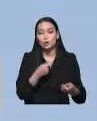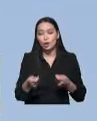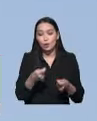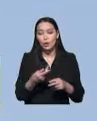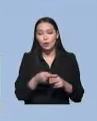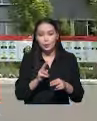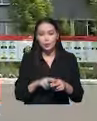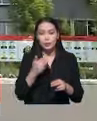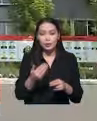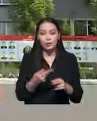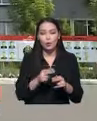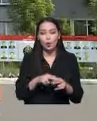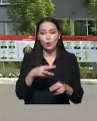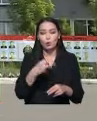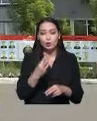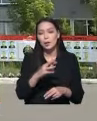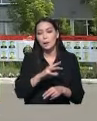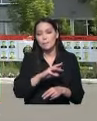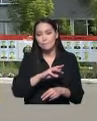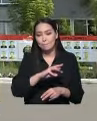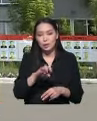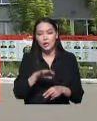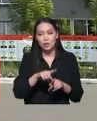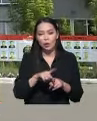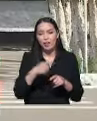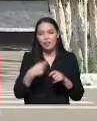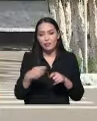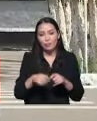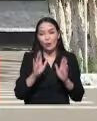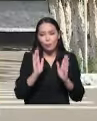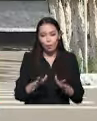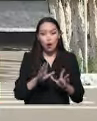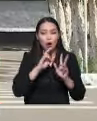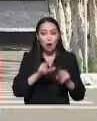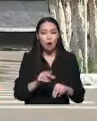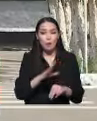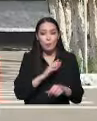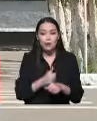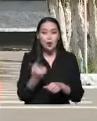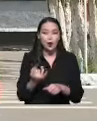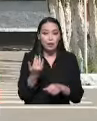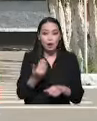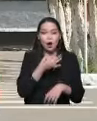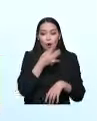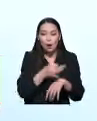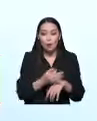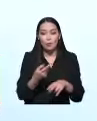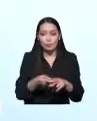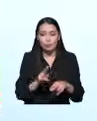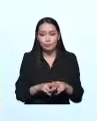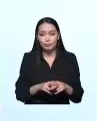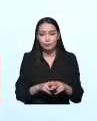33,5 миллиард теңге инвестиция саламын деп уәде беріпті. Бастысы, шахтерлардың жалақысы өскенін